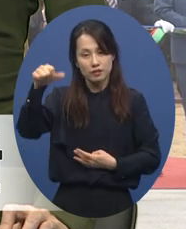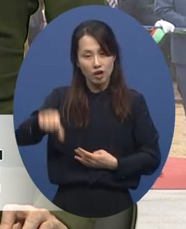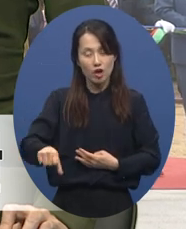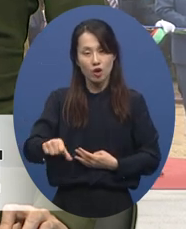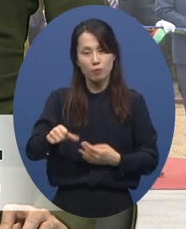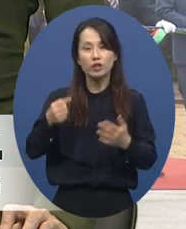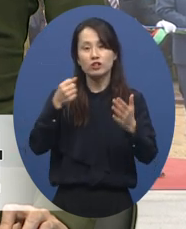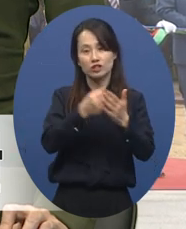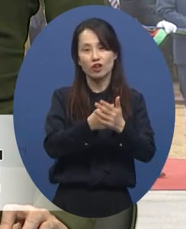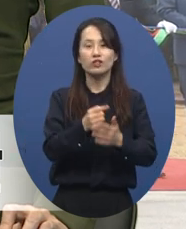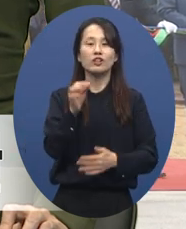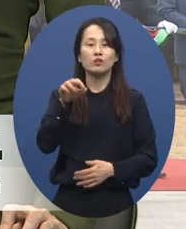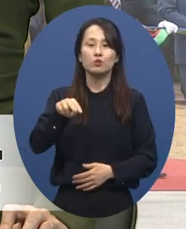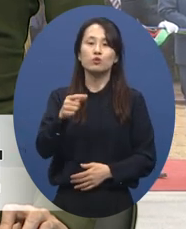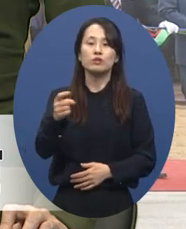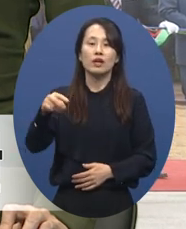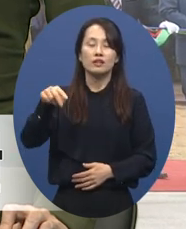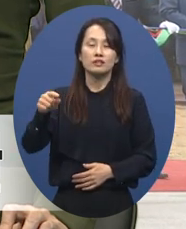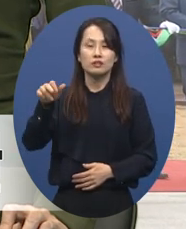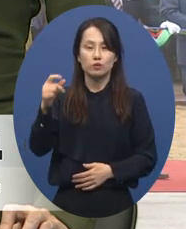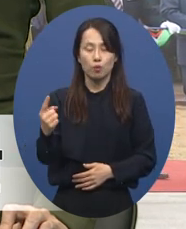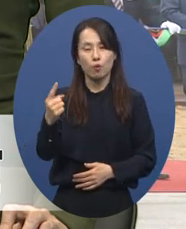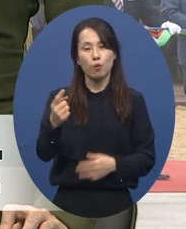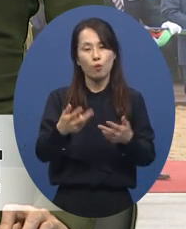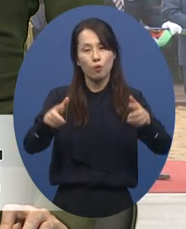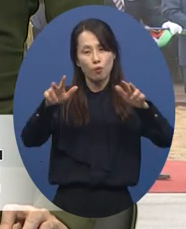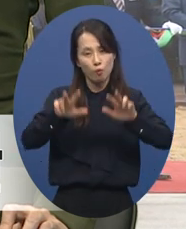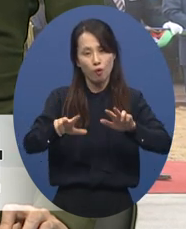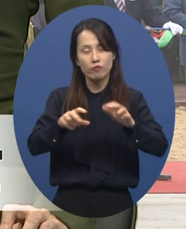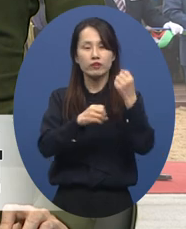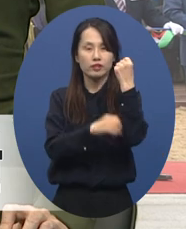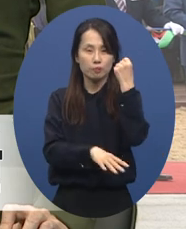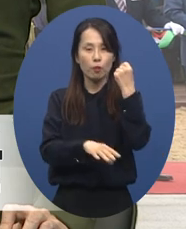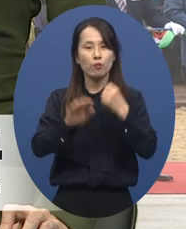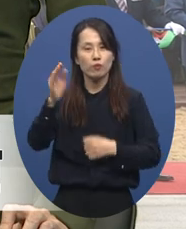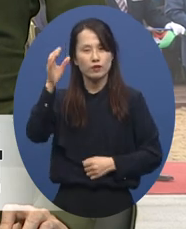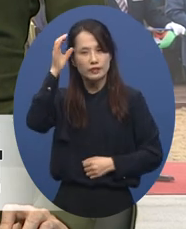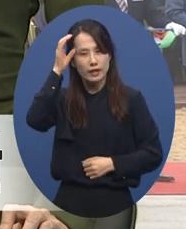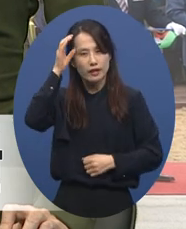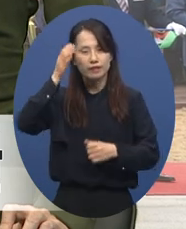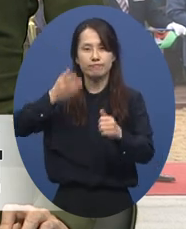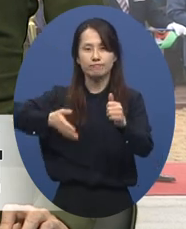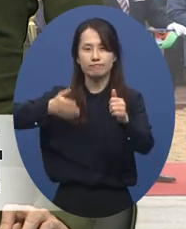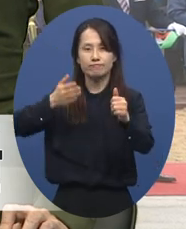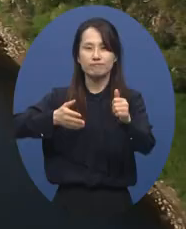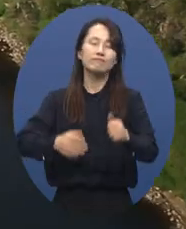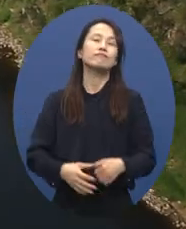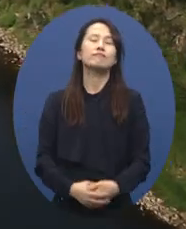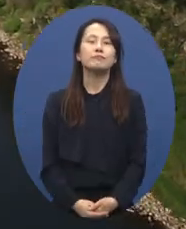유네스코 세계지질공원의 전초기지 역할을 할 것으로 보이는데요. 김태희 기자가 취재했습니다.